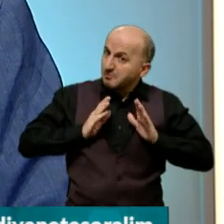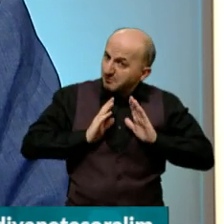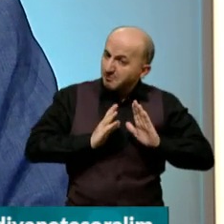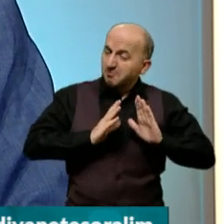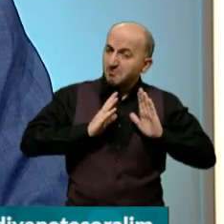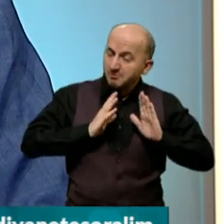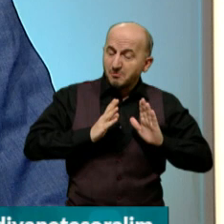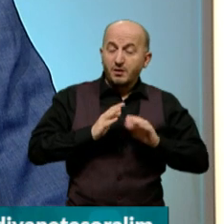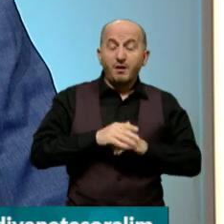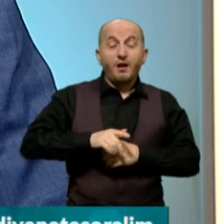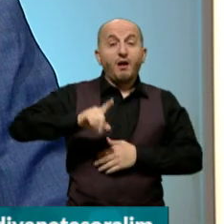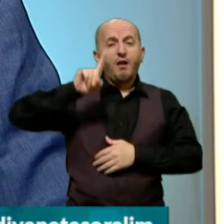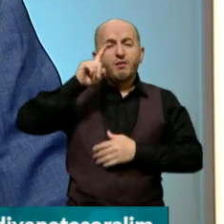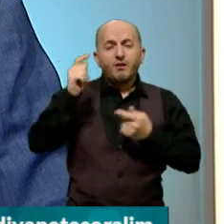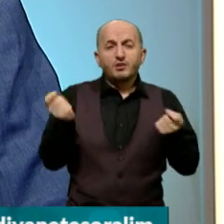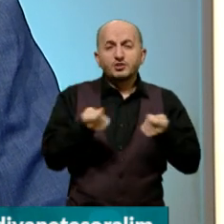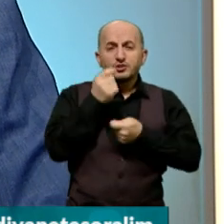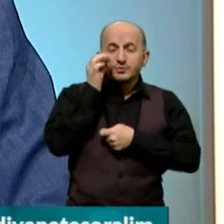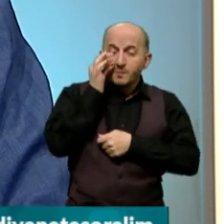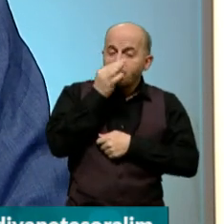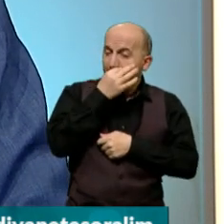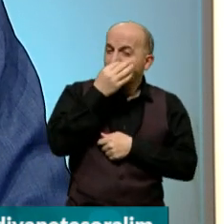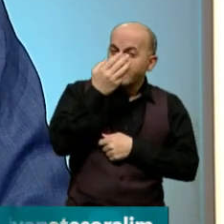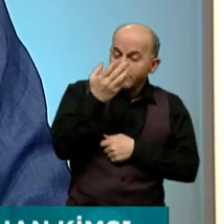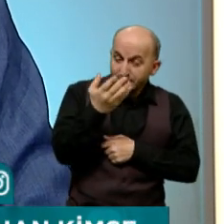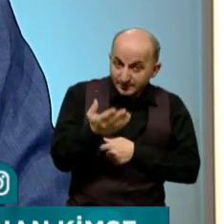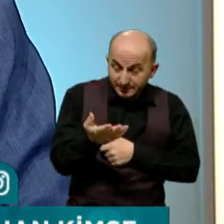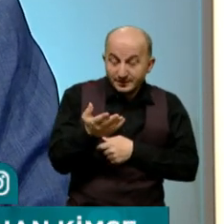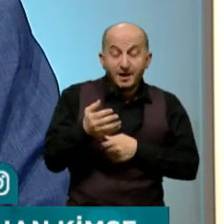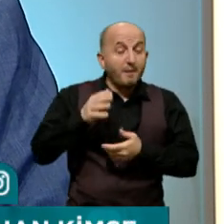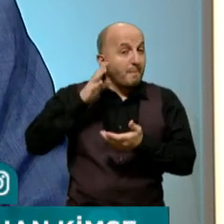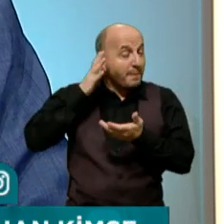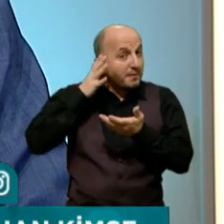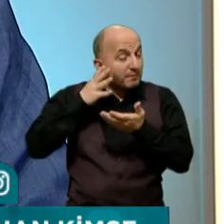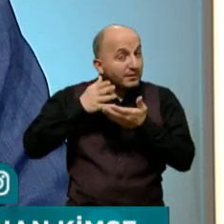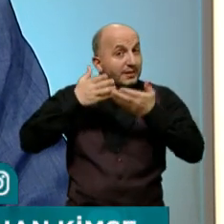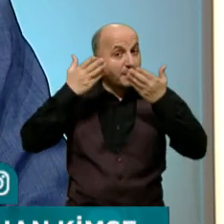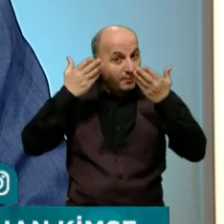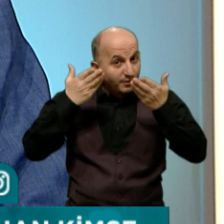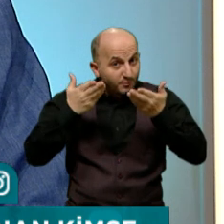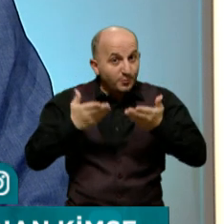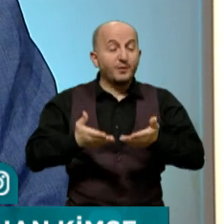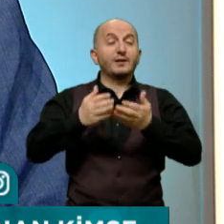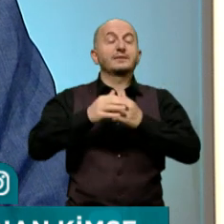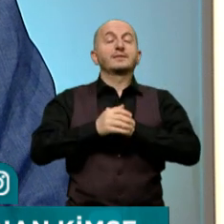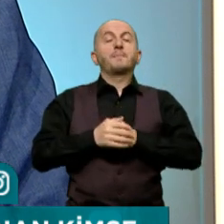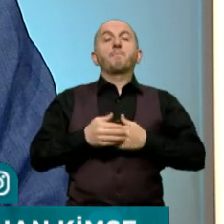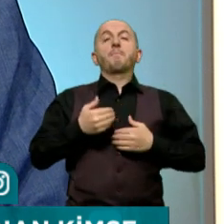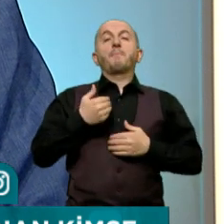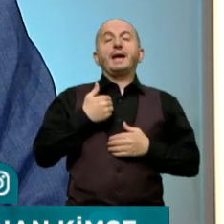etmiyor. Cenab-ı Hak hem işini kolaylaştırsın, hem de ibadetlerini makbul eylesin. Amin. Diyor ki